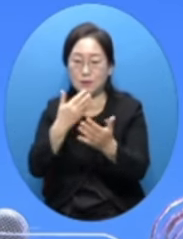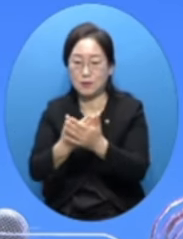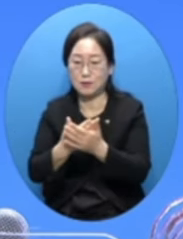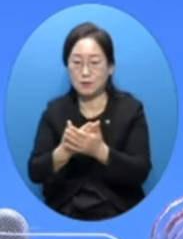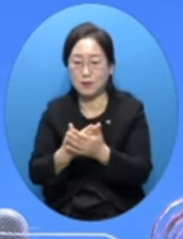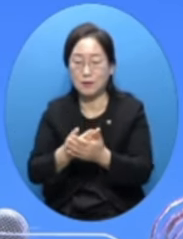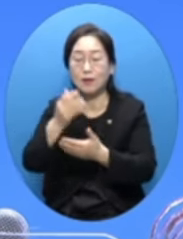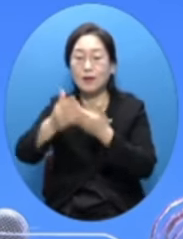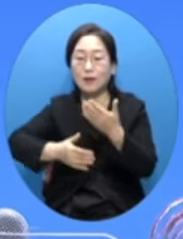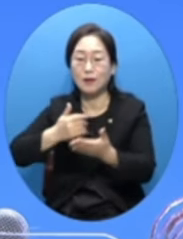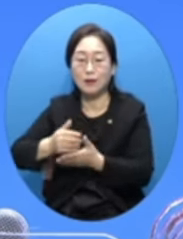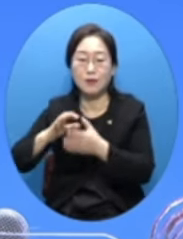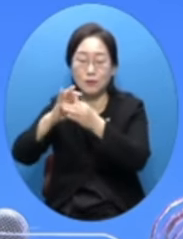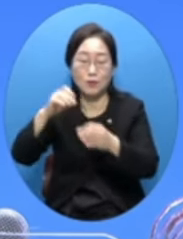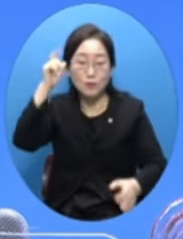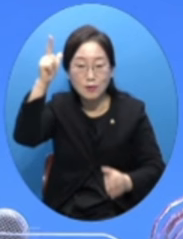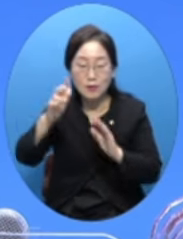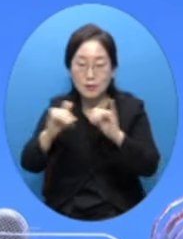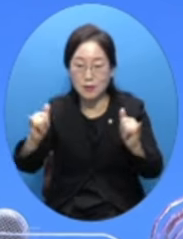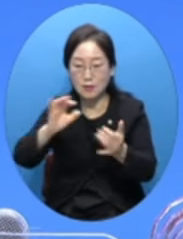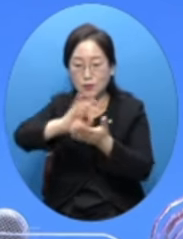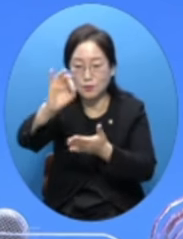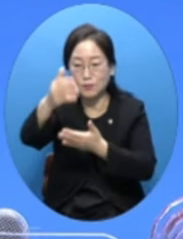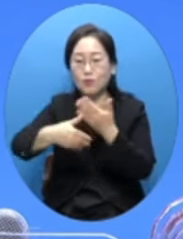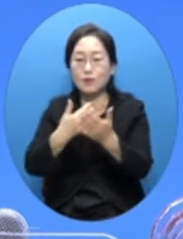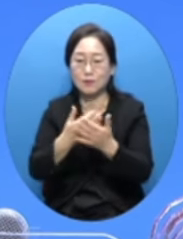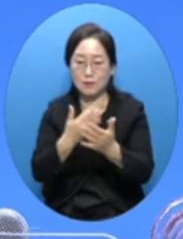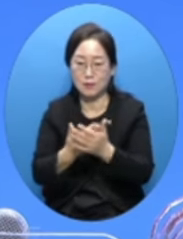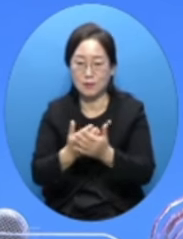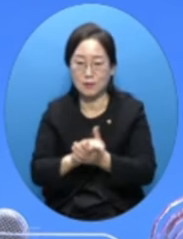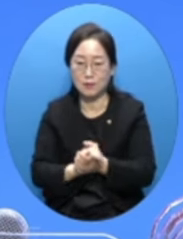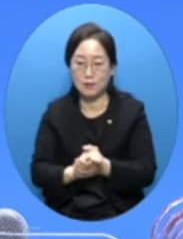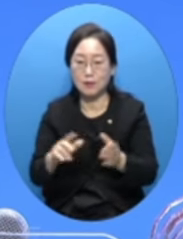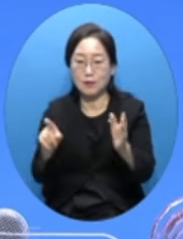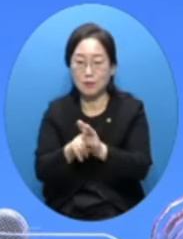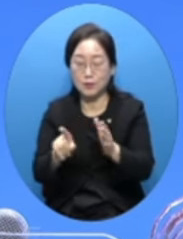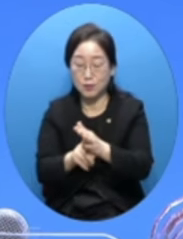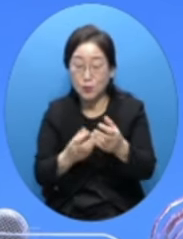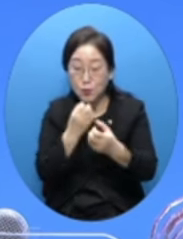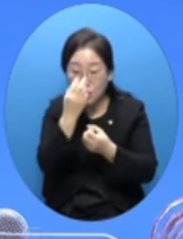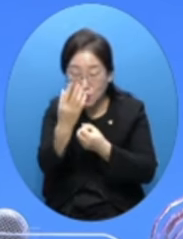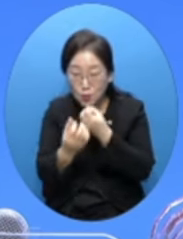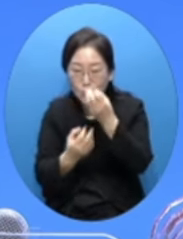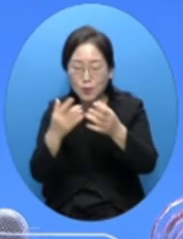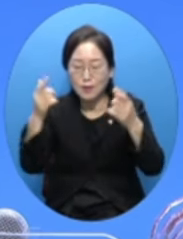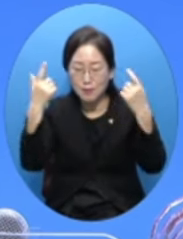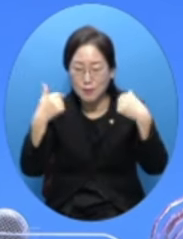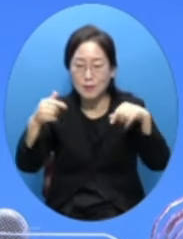하나님의 위대한 사람으로 쓰임받게 하여 주옵소서. 믿음 고백을 하면